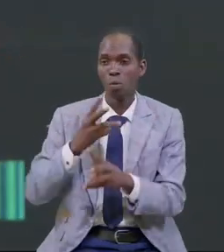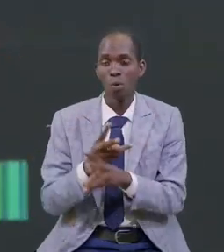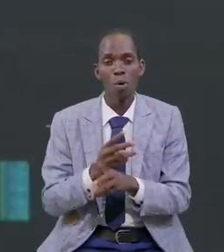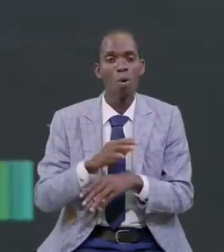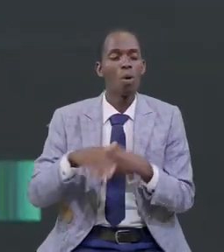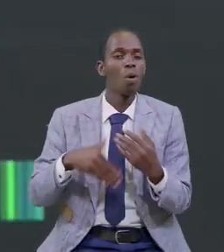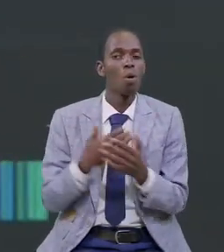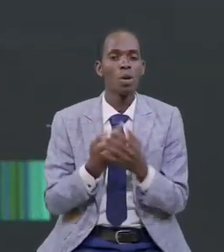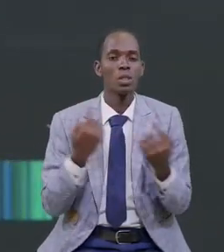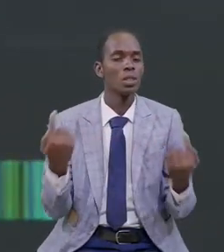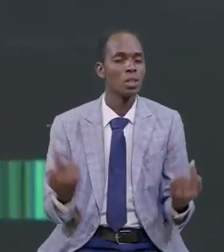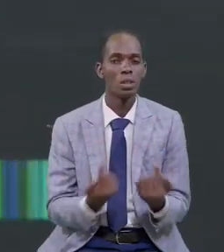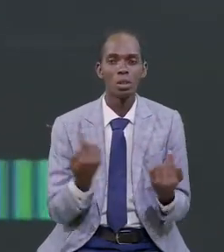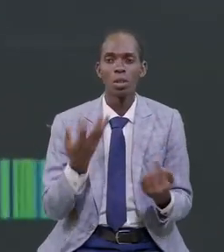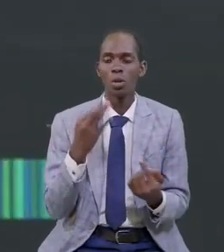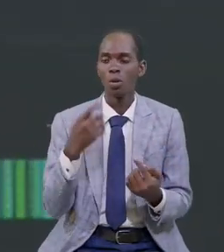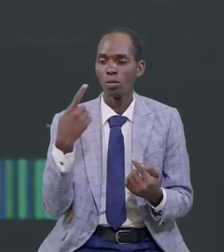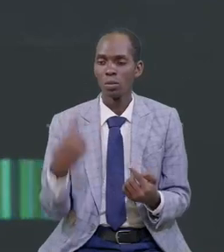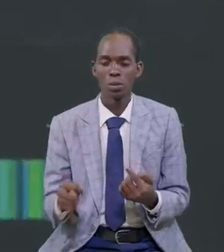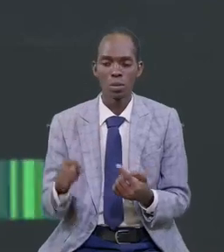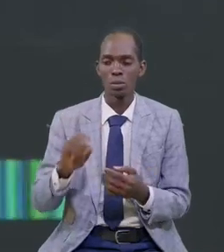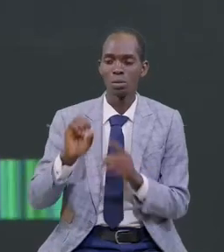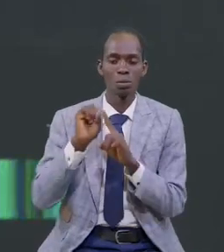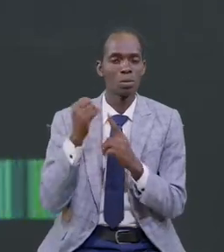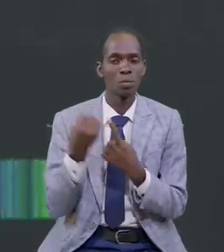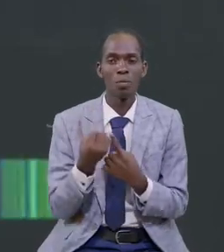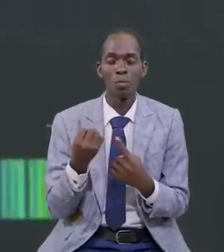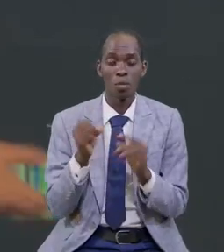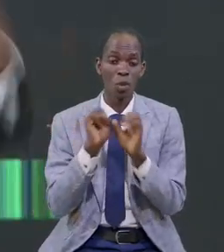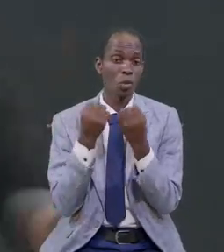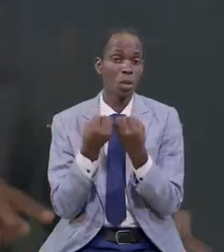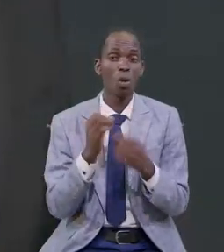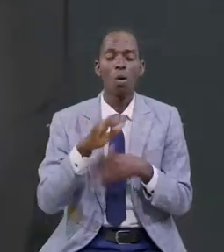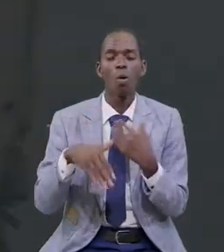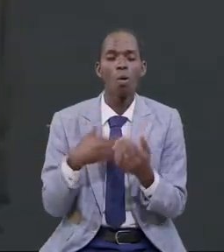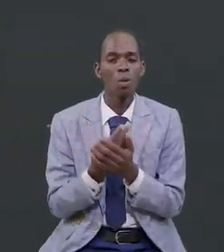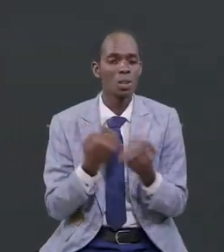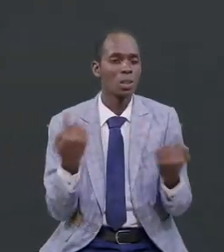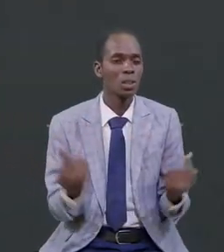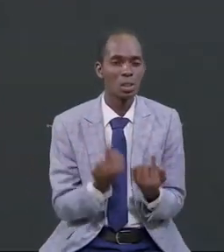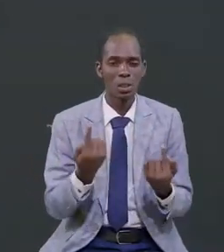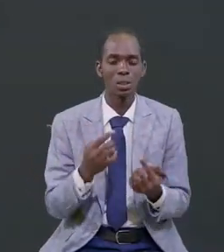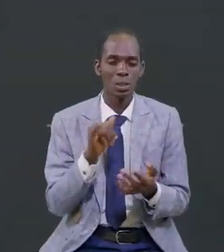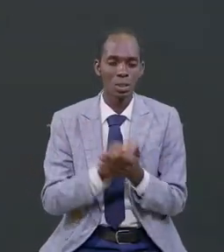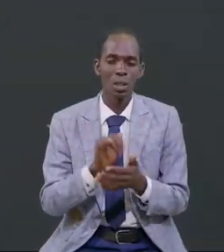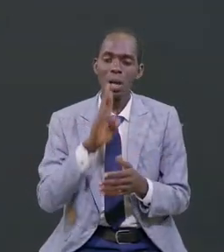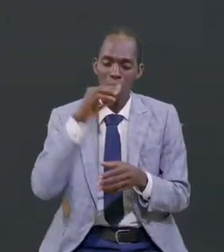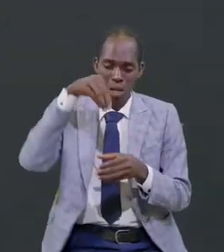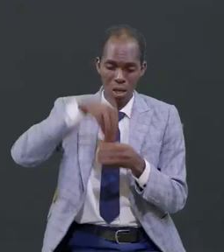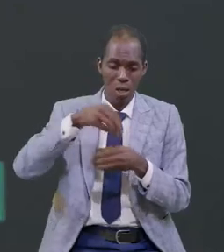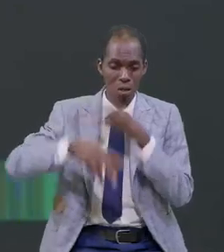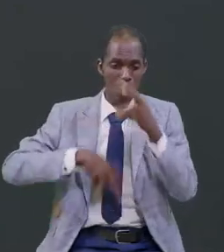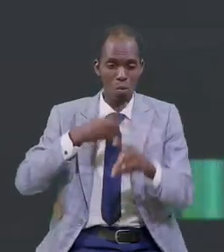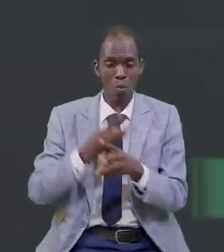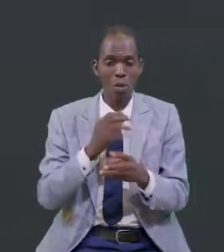nos voisins tous les péchés de la société toutes les PCH tous les péchés qu'on a rencontré dans le monde